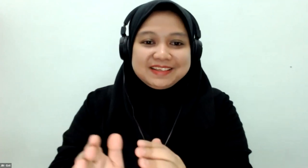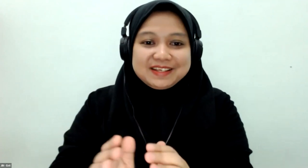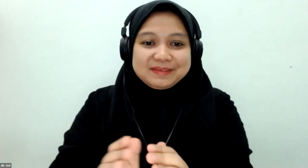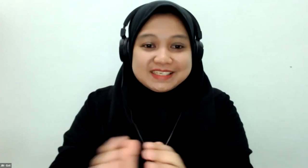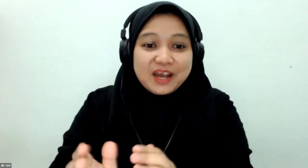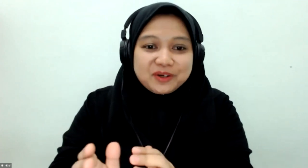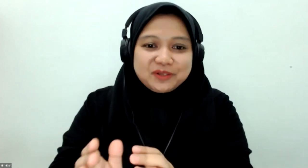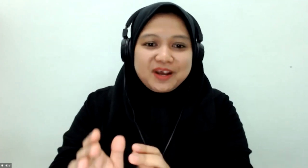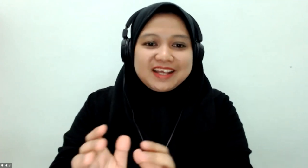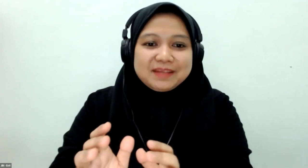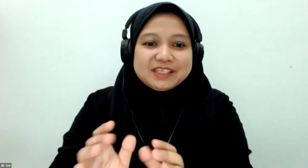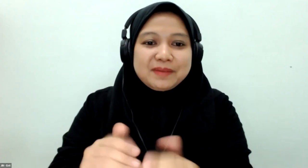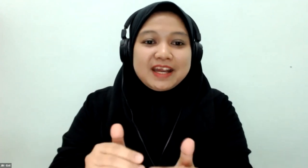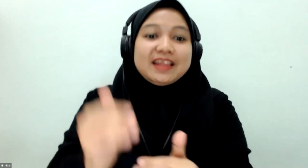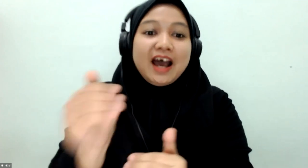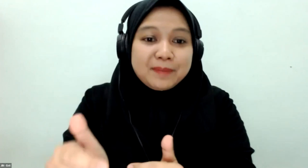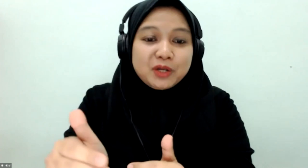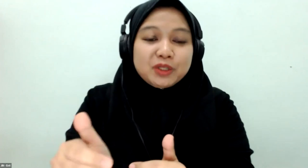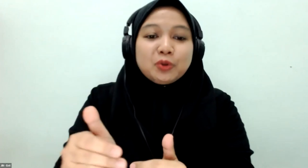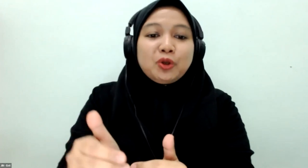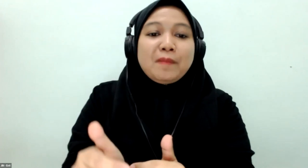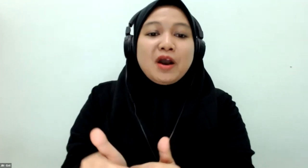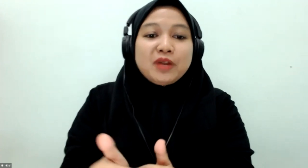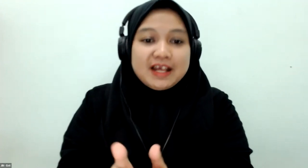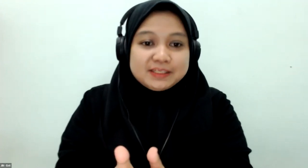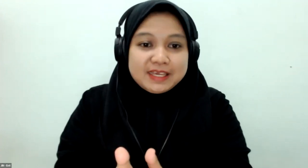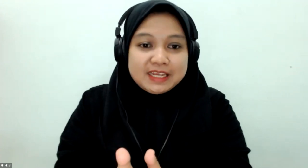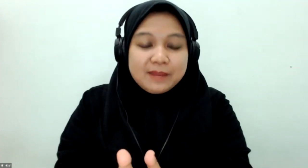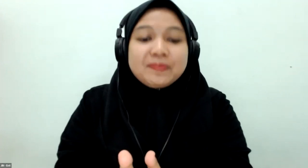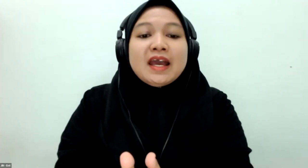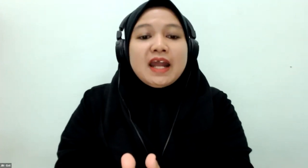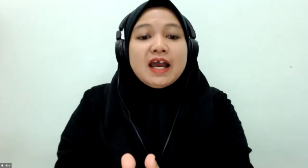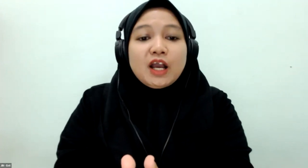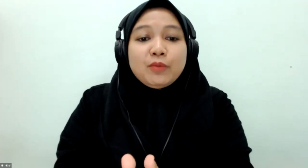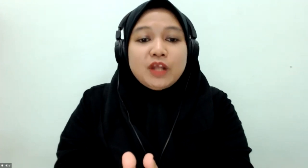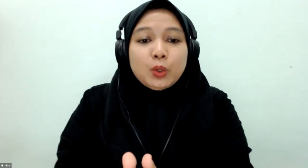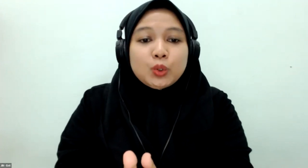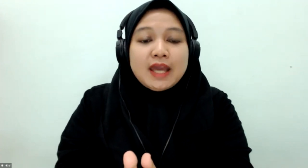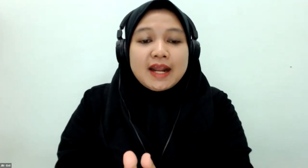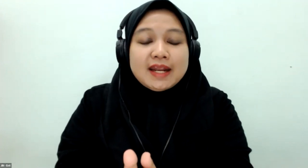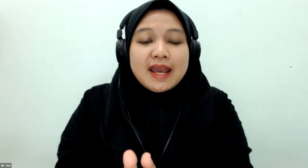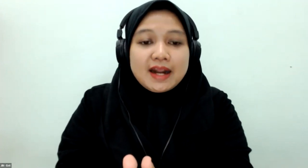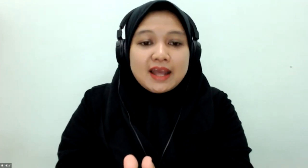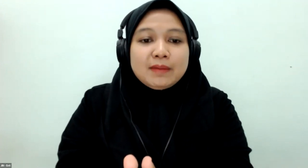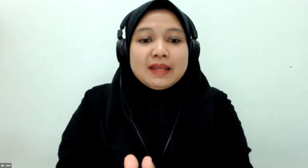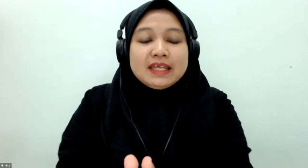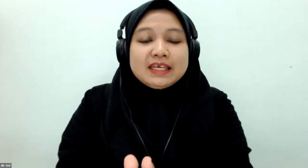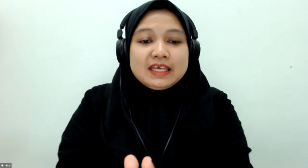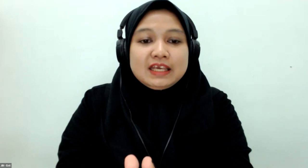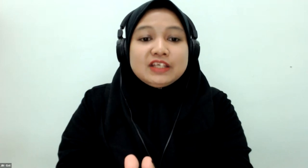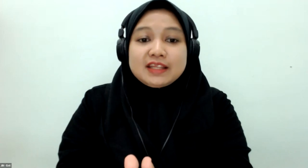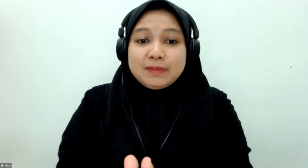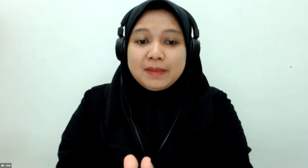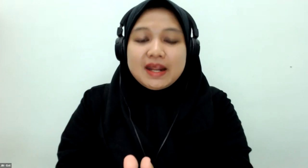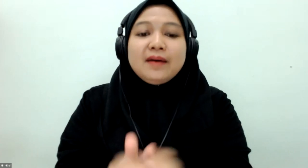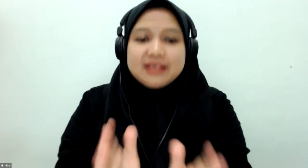masih masih masih jauh gitu karena kita masih mikirin tahap berikutnya untuk membangun rspi nah kemudian untuk daerah-daerah yang memiliki